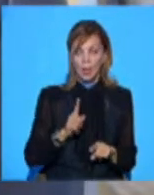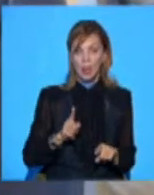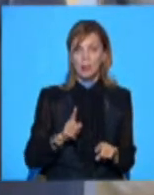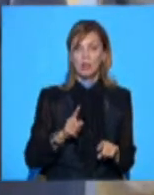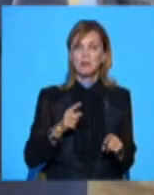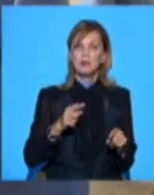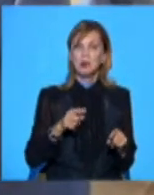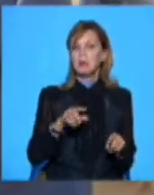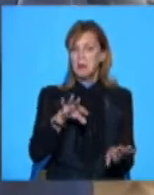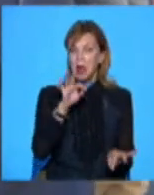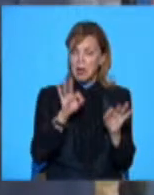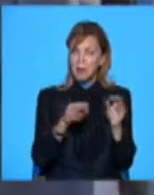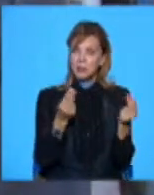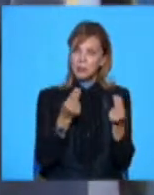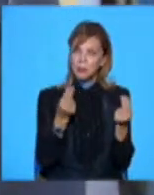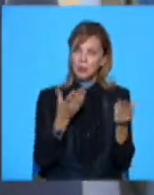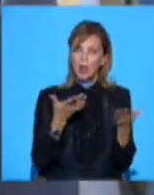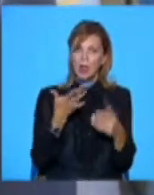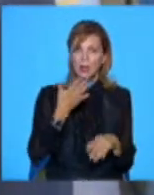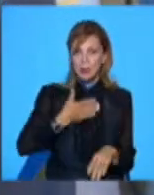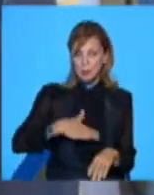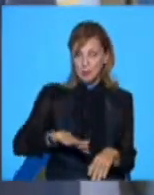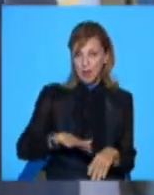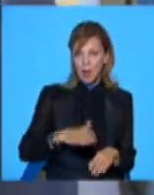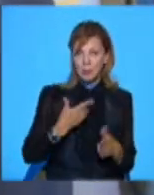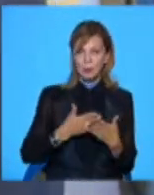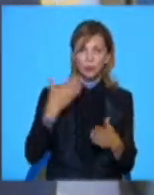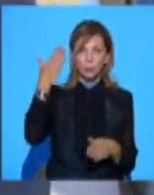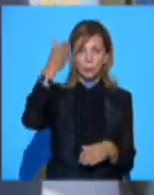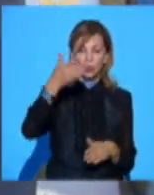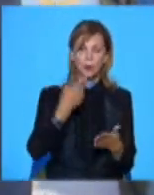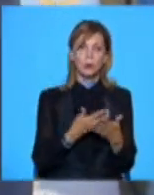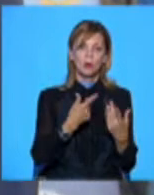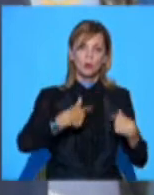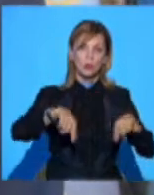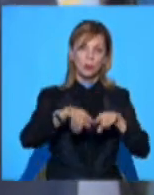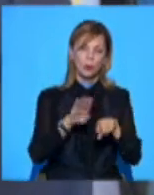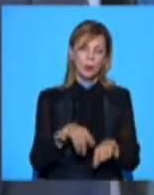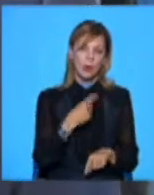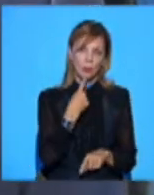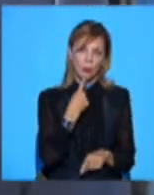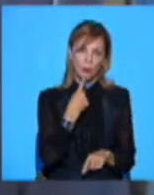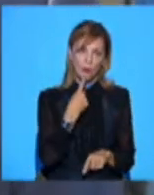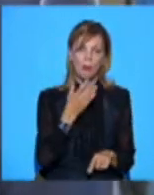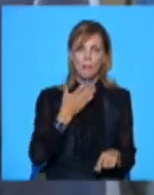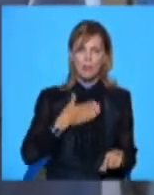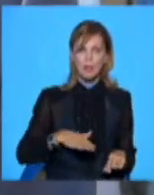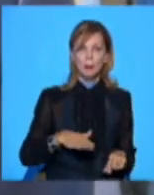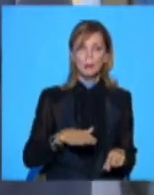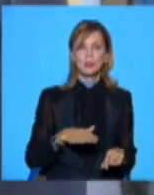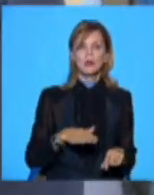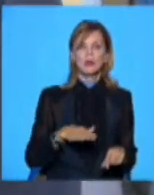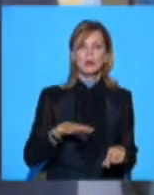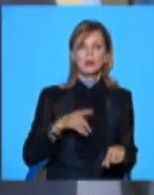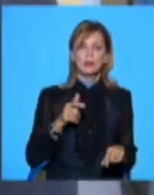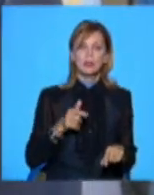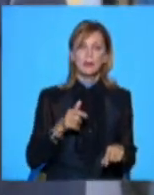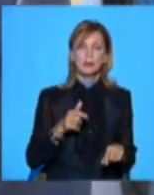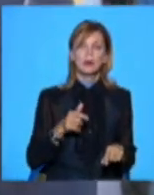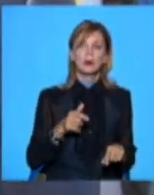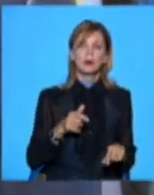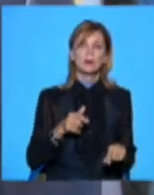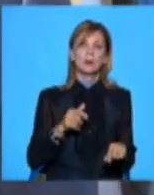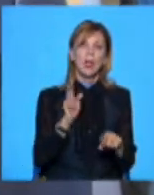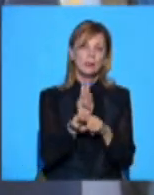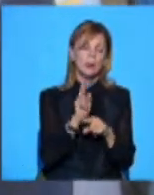găsi locul și traseul educațional, pentru că noi la Universitatea din Craiova chiar ne ocupăm de copii, suntem o universitate centrată pe student,